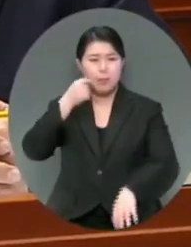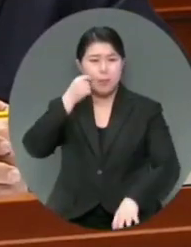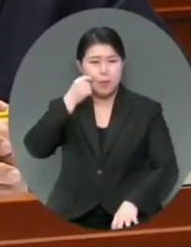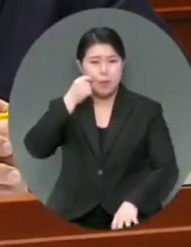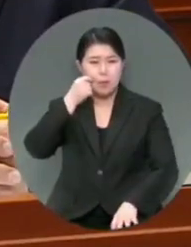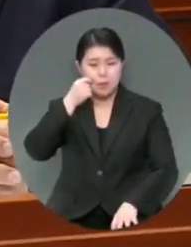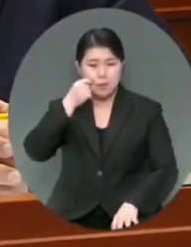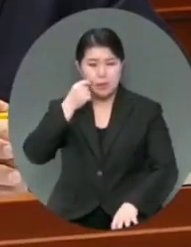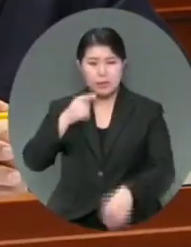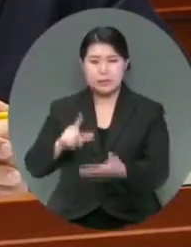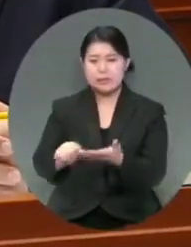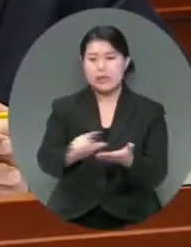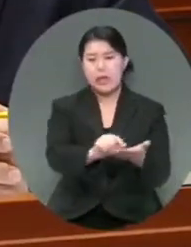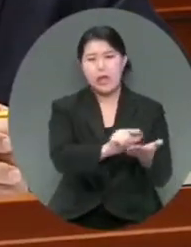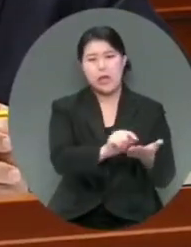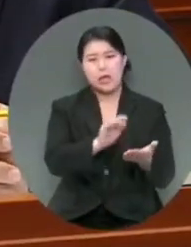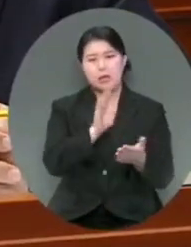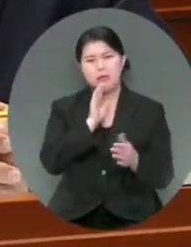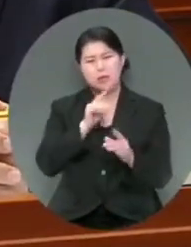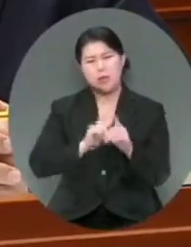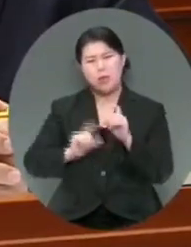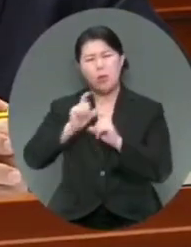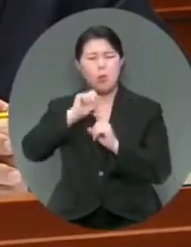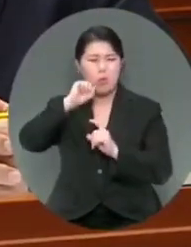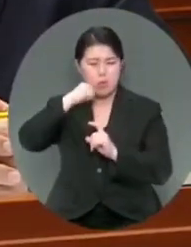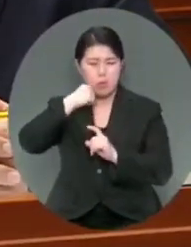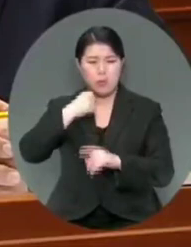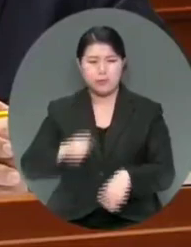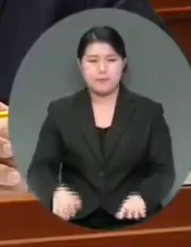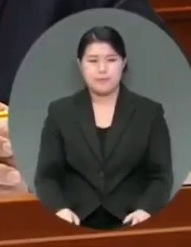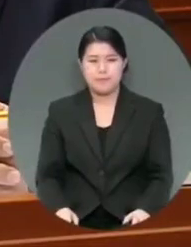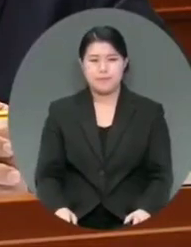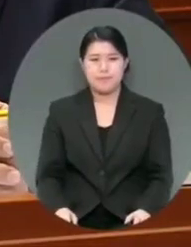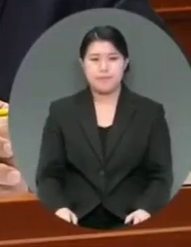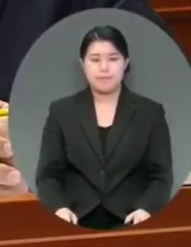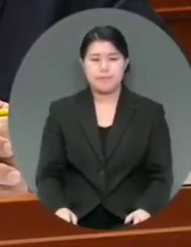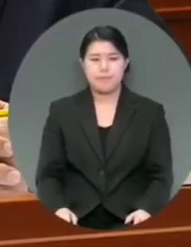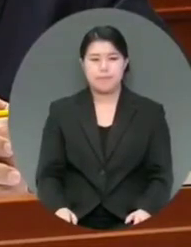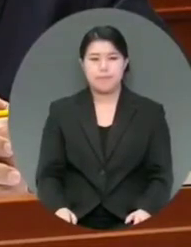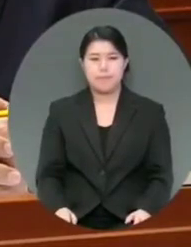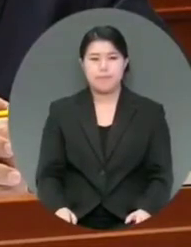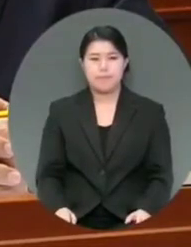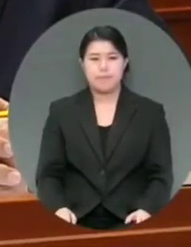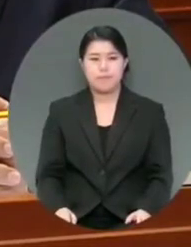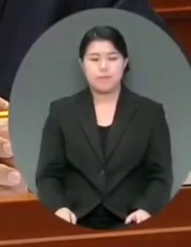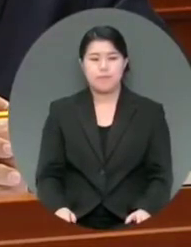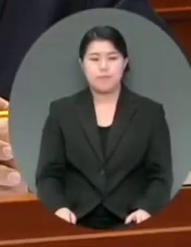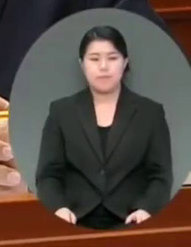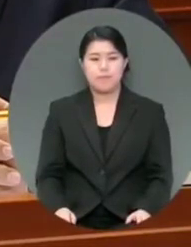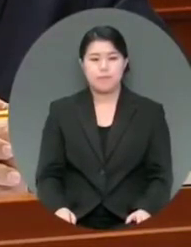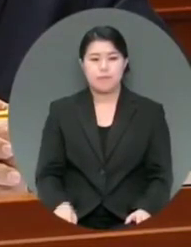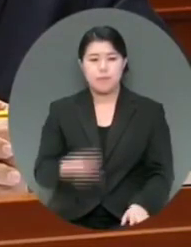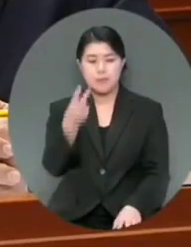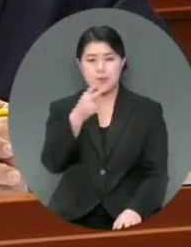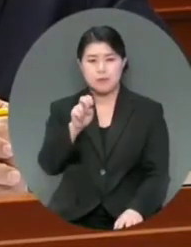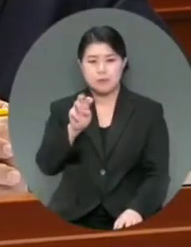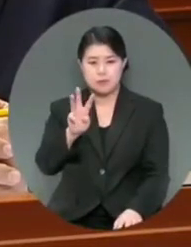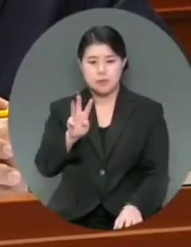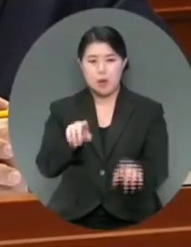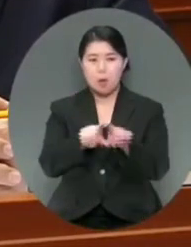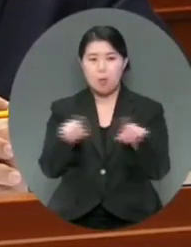인해서 지자체는 얼마나 어려워지겠습니까? 예. 그 지방교부세법에 따라서 이